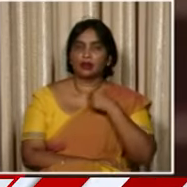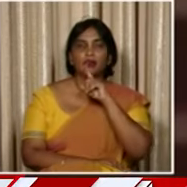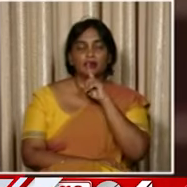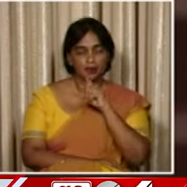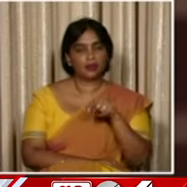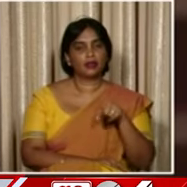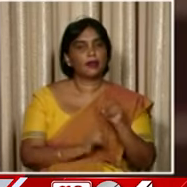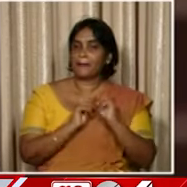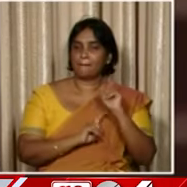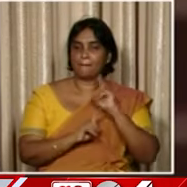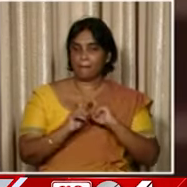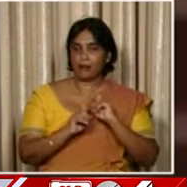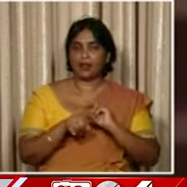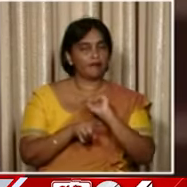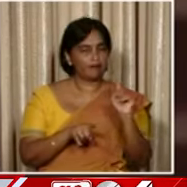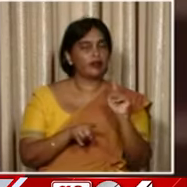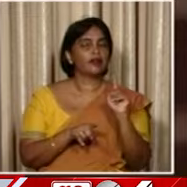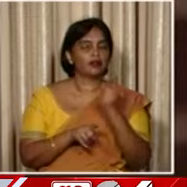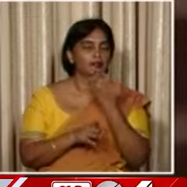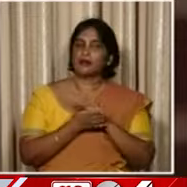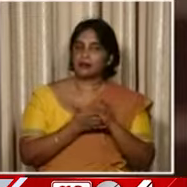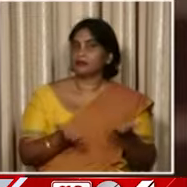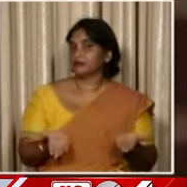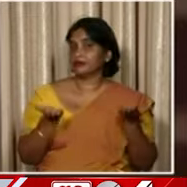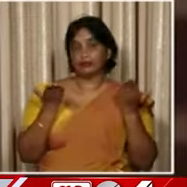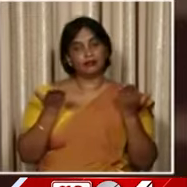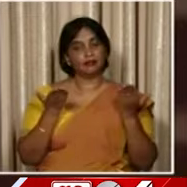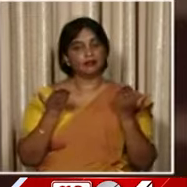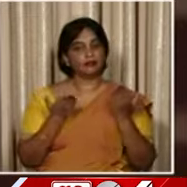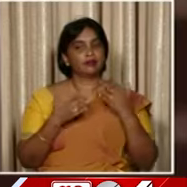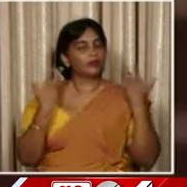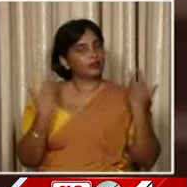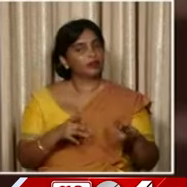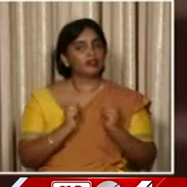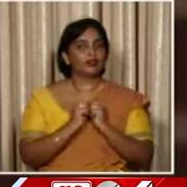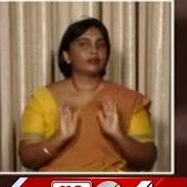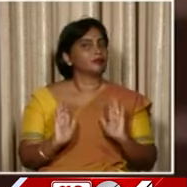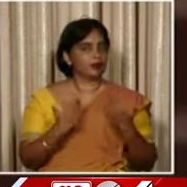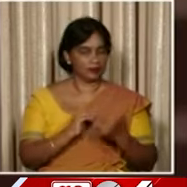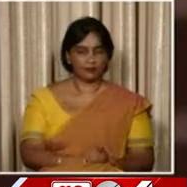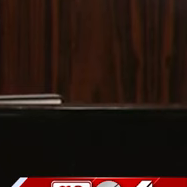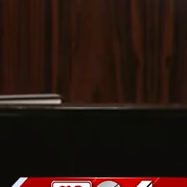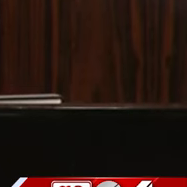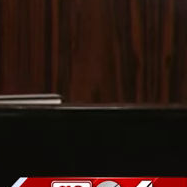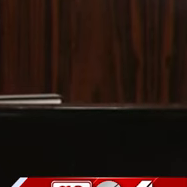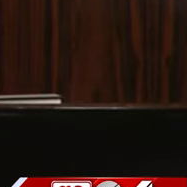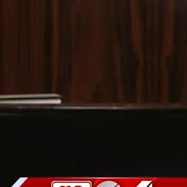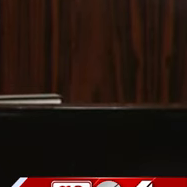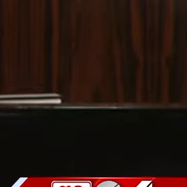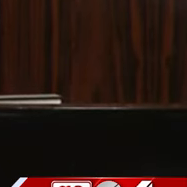කරනවා මේ පාර්ලිමේන්තුවේ විනාඩියක නිශ්ශබ්දතාවයක් යෝජනා කරනවා, ඊට පස්සේ වැඩ කටයුතු වලට යන් කියලා.